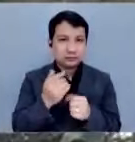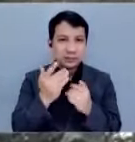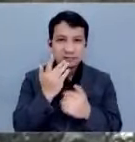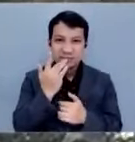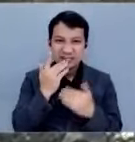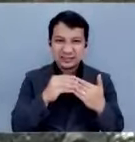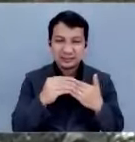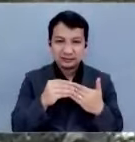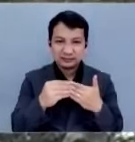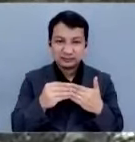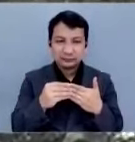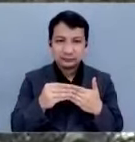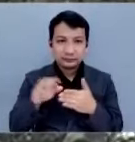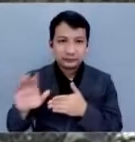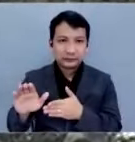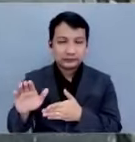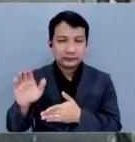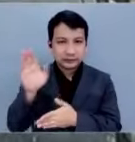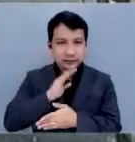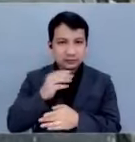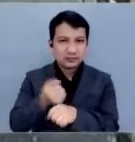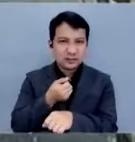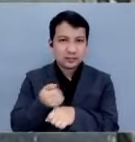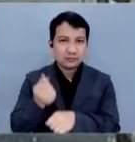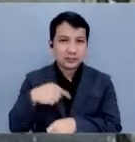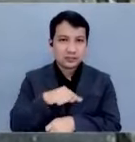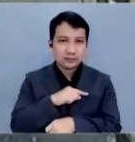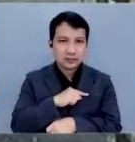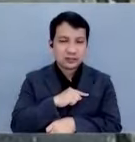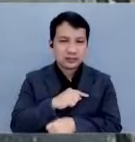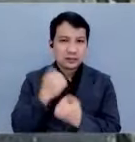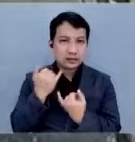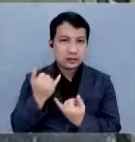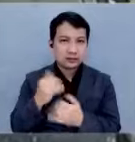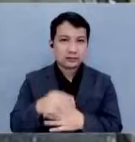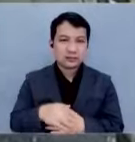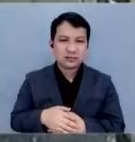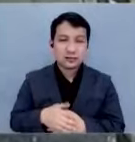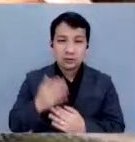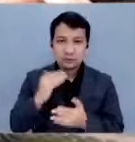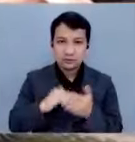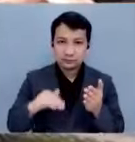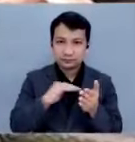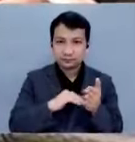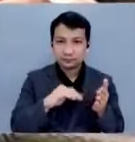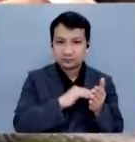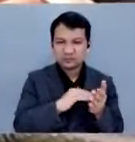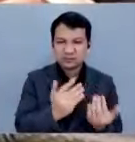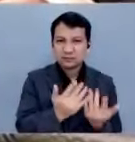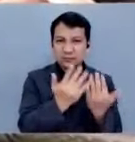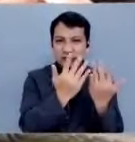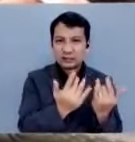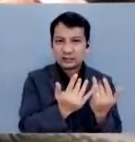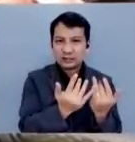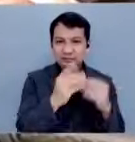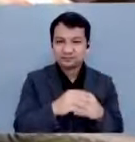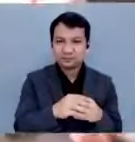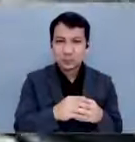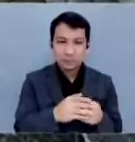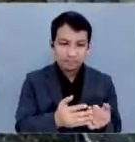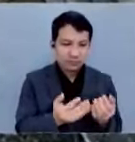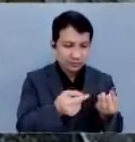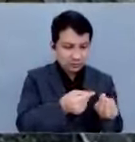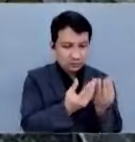yun po isa sa pinaka-struggle sa ating hinaharap hanggang ngayon po. Dahil pabalik-balik po yung apoy. Pag namatay, nabubuhay po